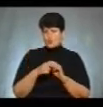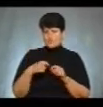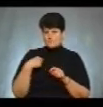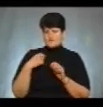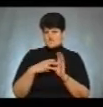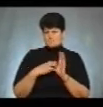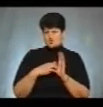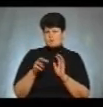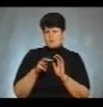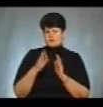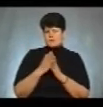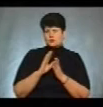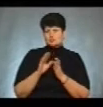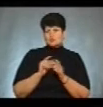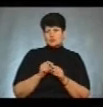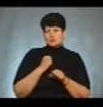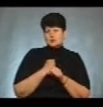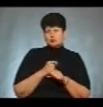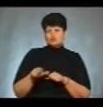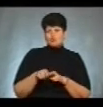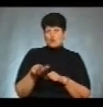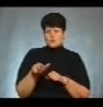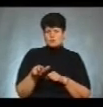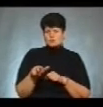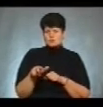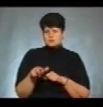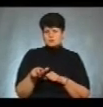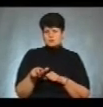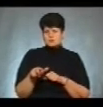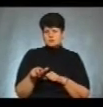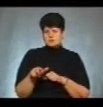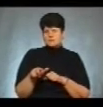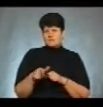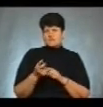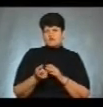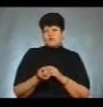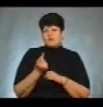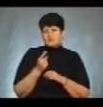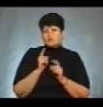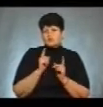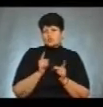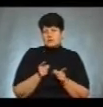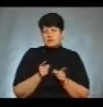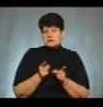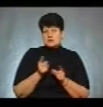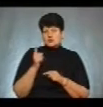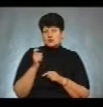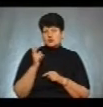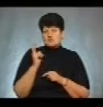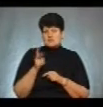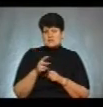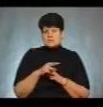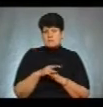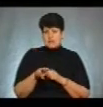800 метрів мало бути покладено дороги. Під час моніторингу було виявлено тільки 120